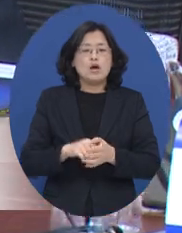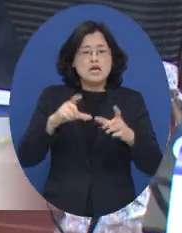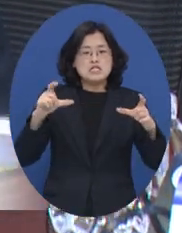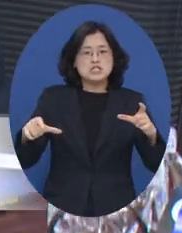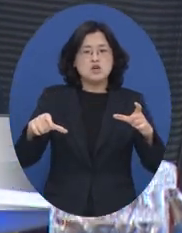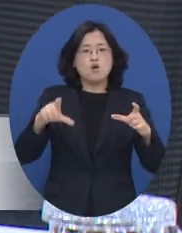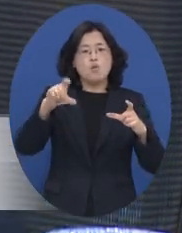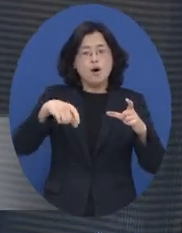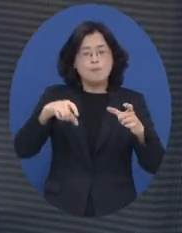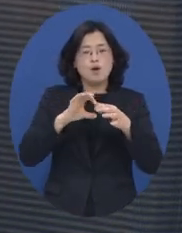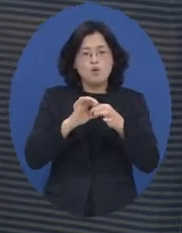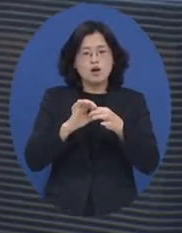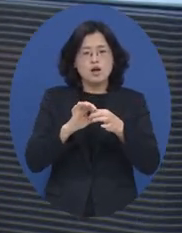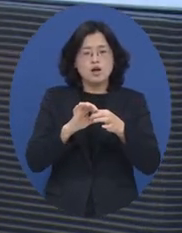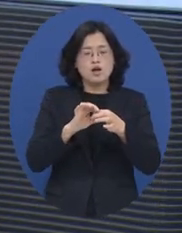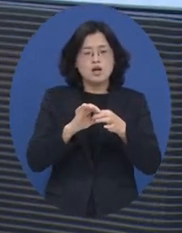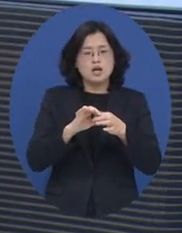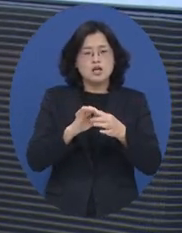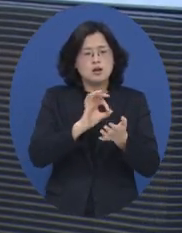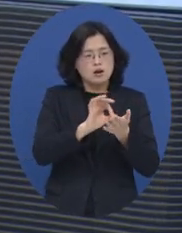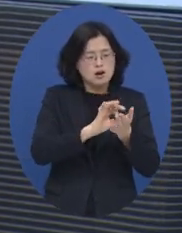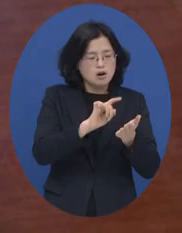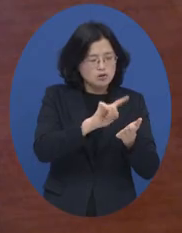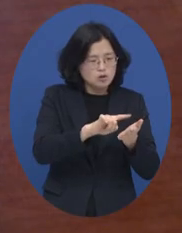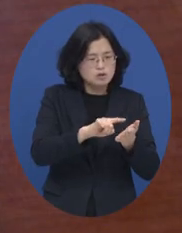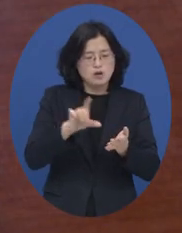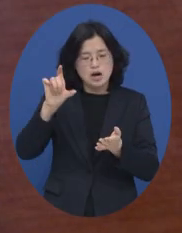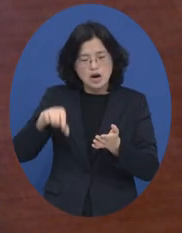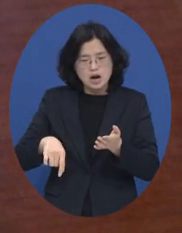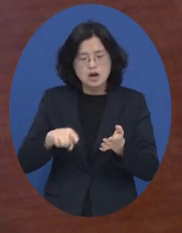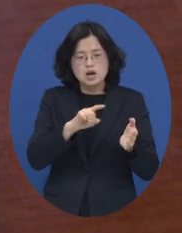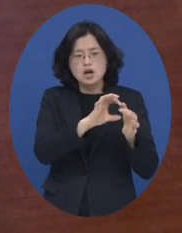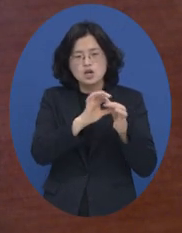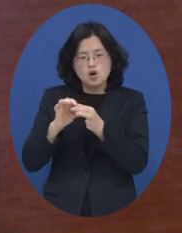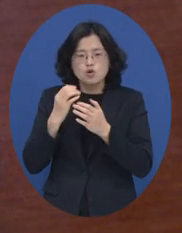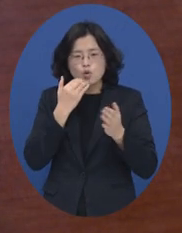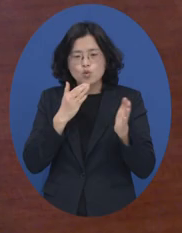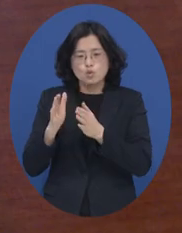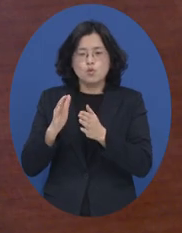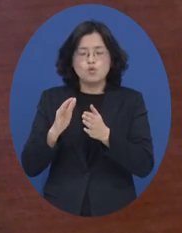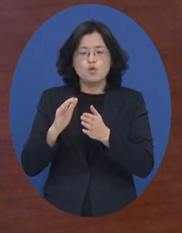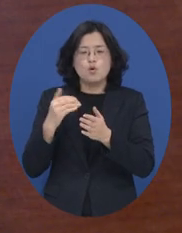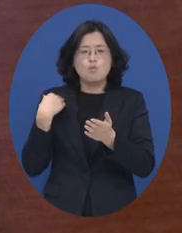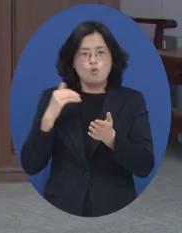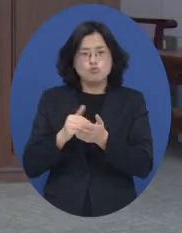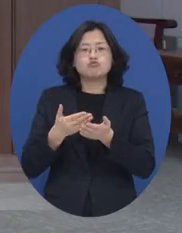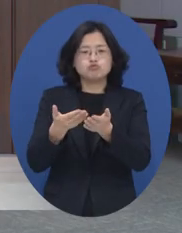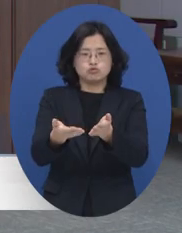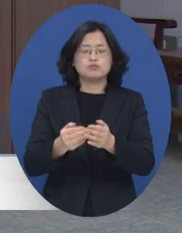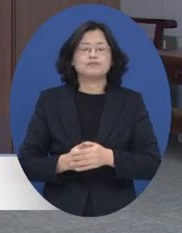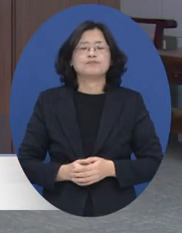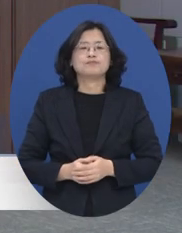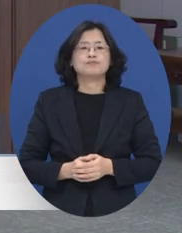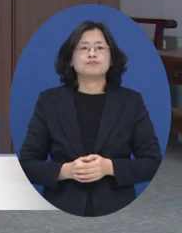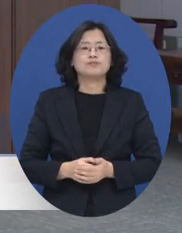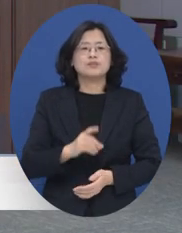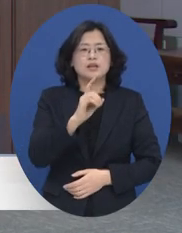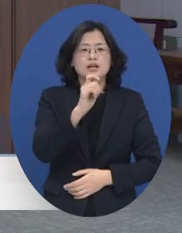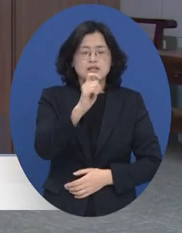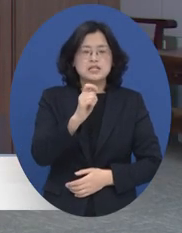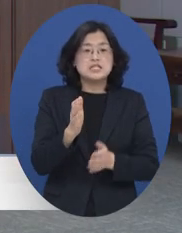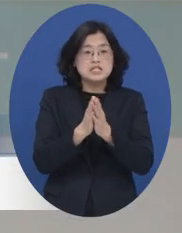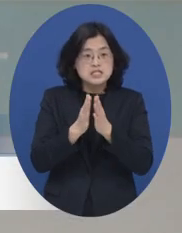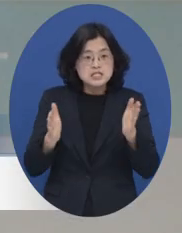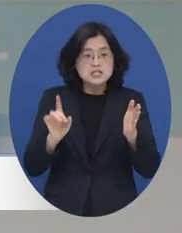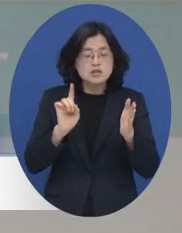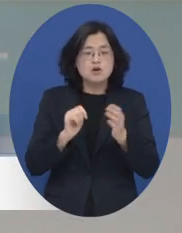관련 데이터에 대한 거래 수익을 지역화폐 카드 이용자인 경기도민에게 되돌려주는 구조로 이뤄집니다. 데이터 배당 시행과